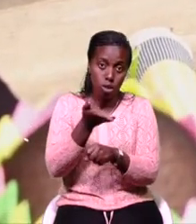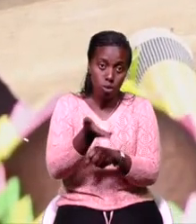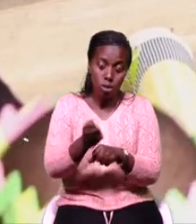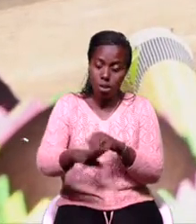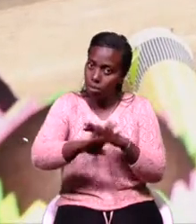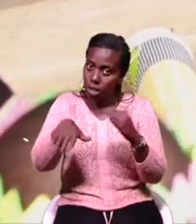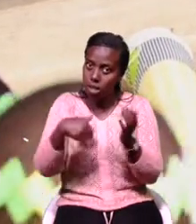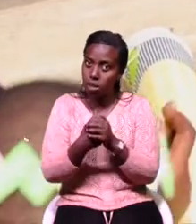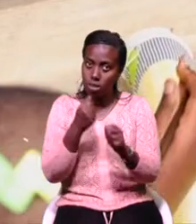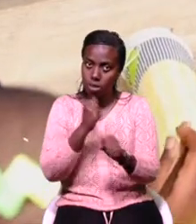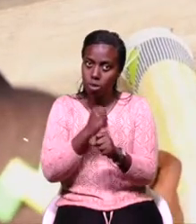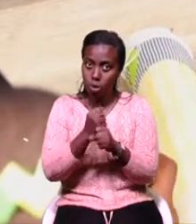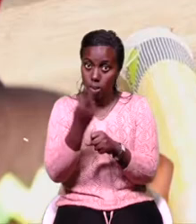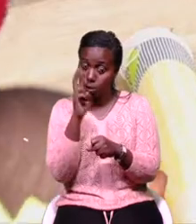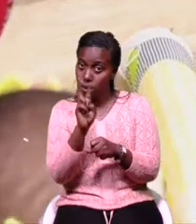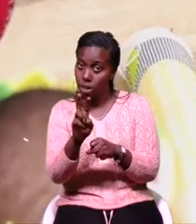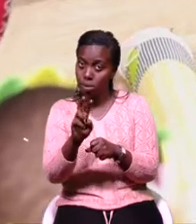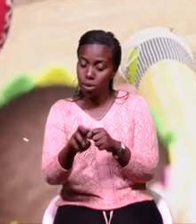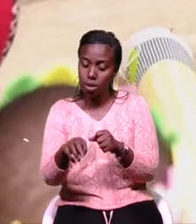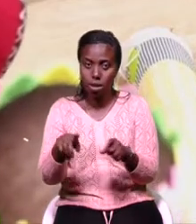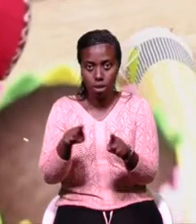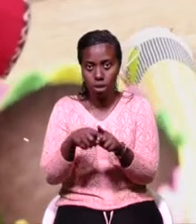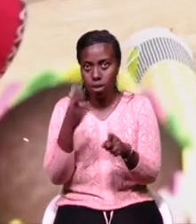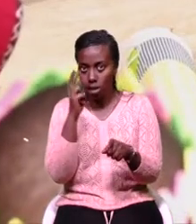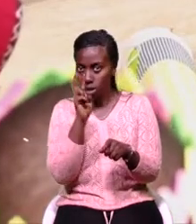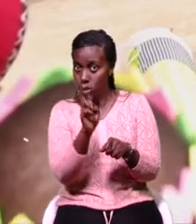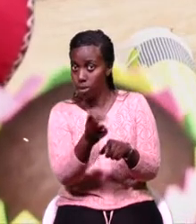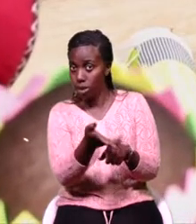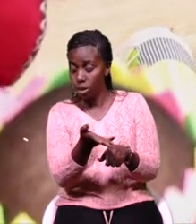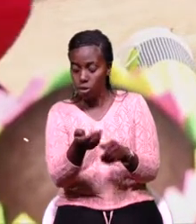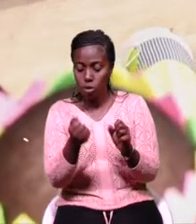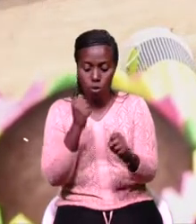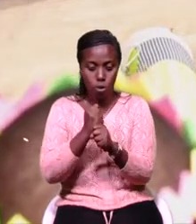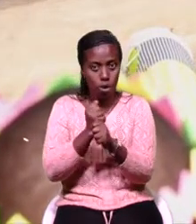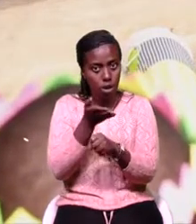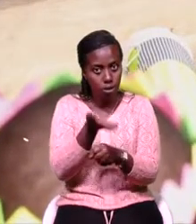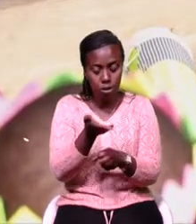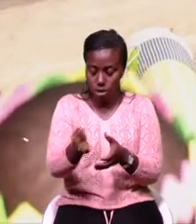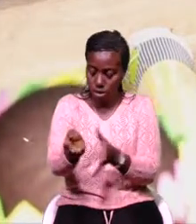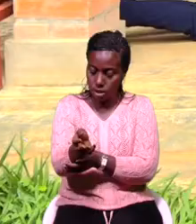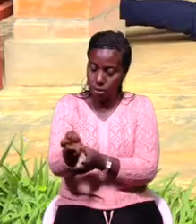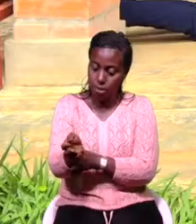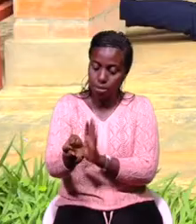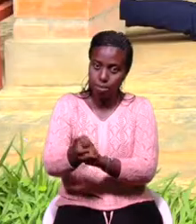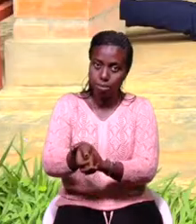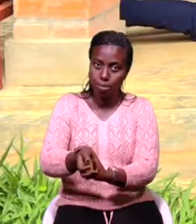mugire gutya mwese turebe gutya reba hano gentil gira gutya